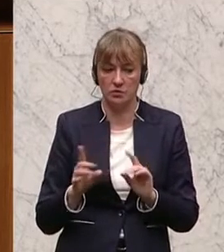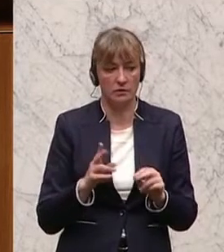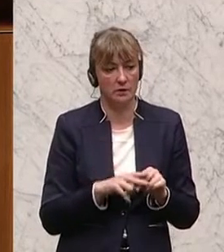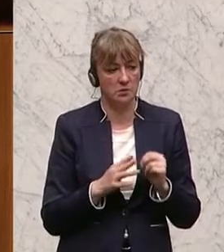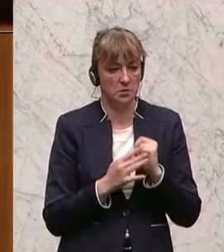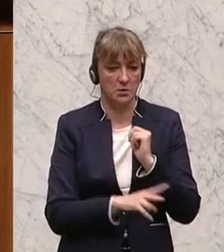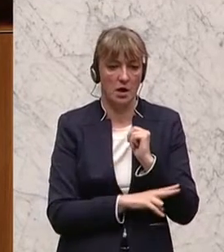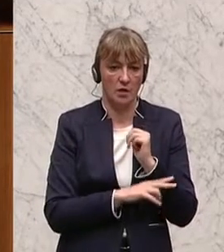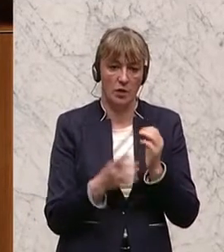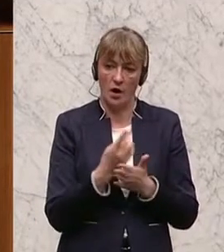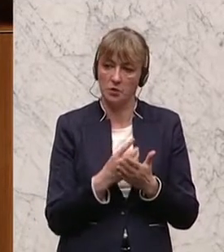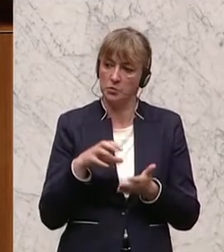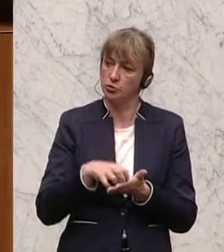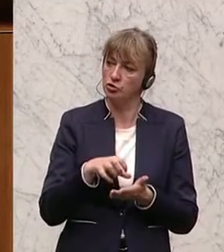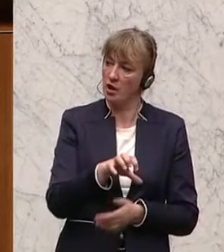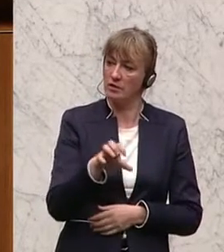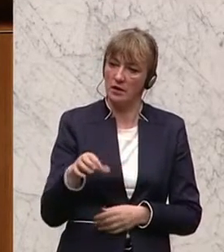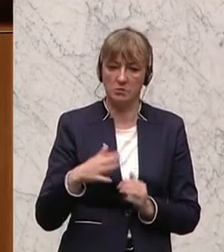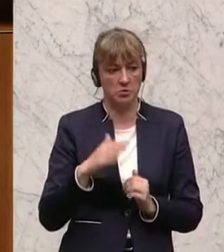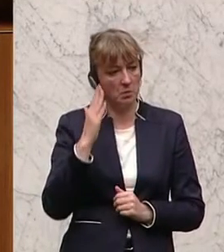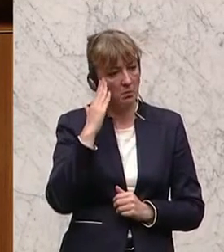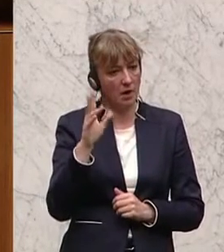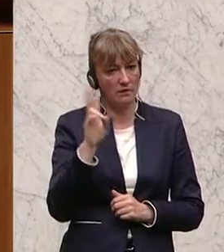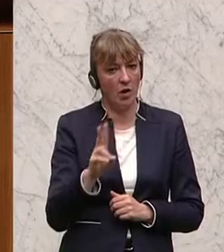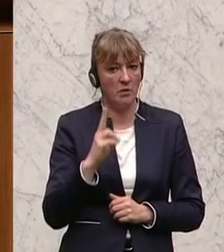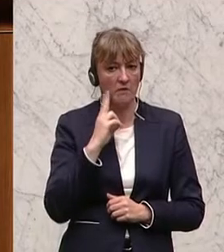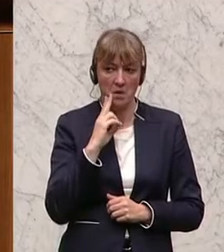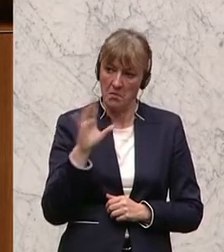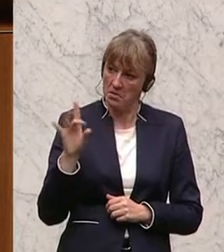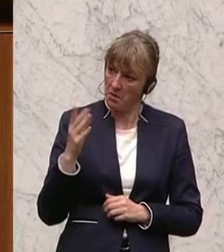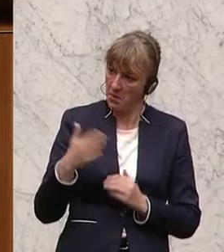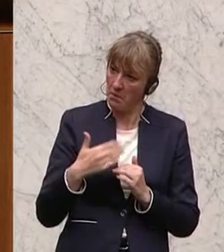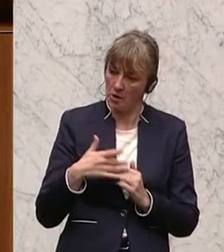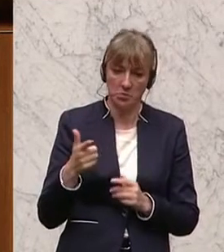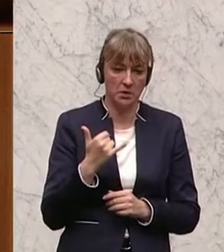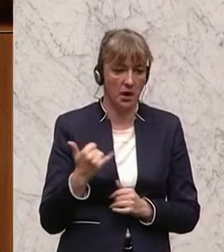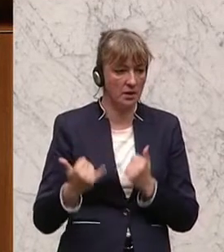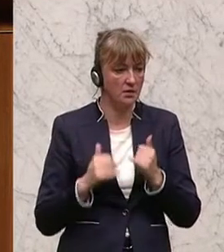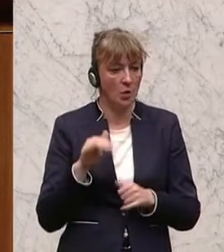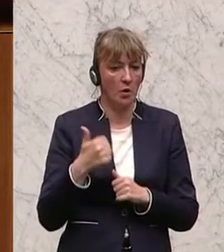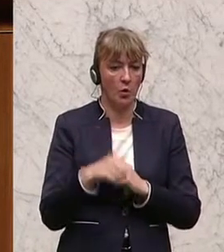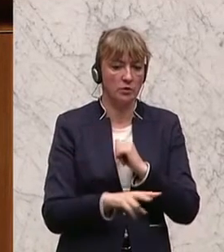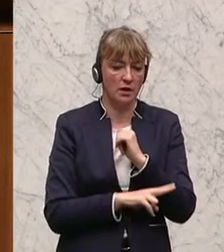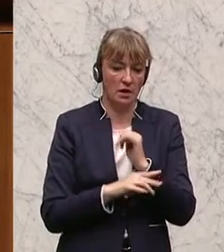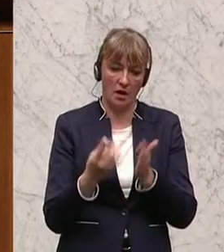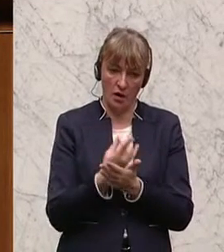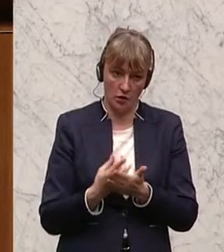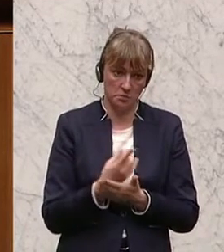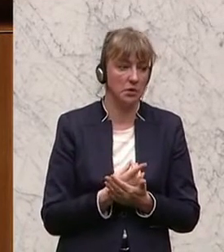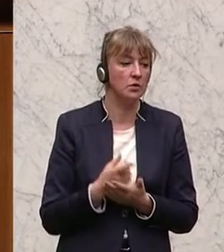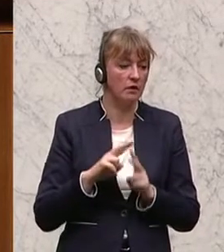die Lehrausbildungsstätte einer bekannten Vorarlberger Firma hernehmen, die jedes Jahr über 100 Lehrlinge ausbildet,